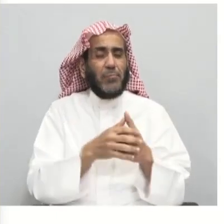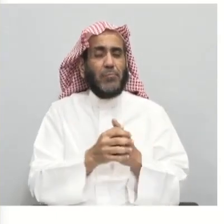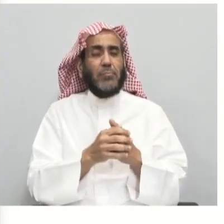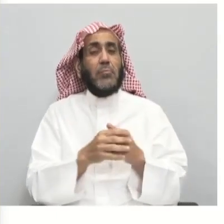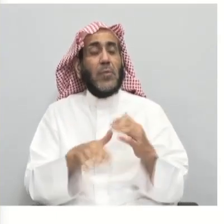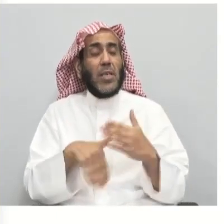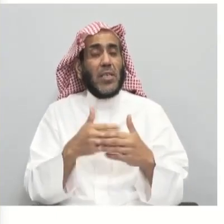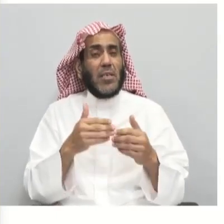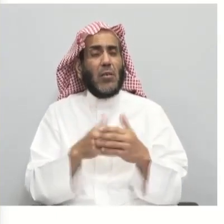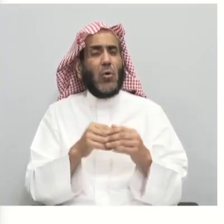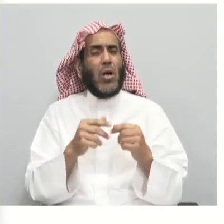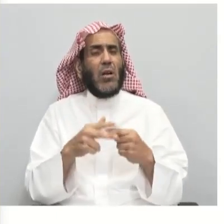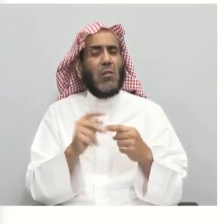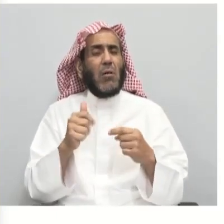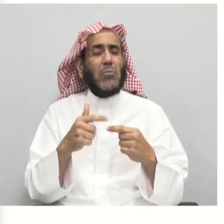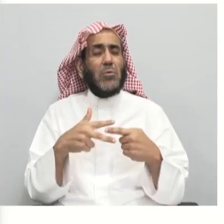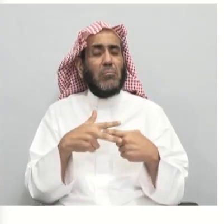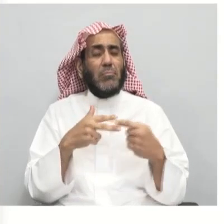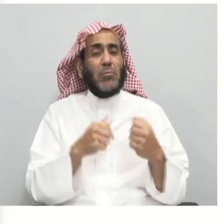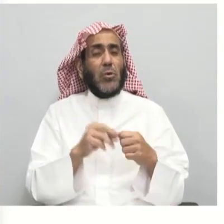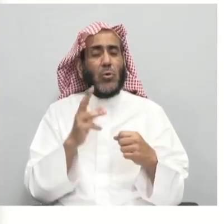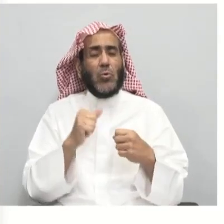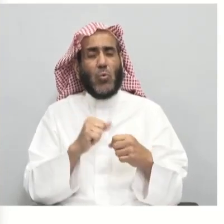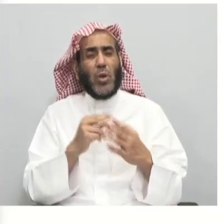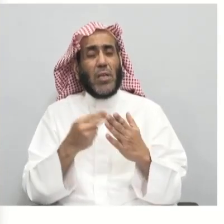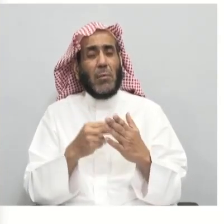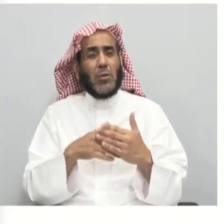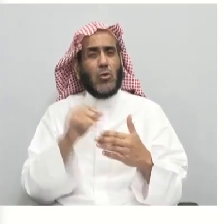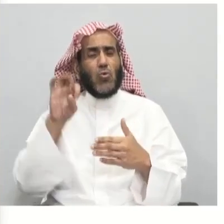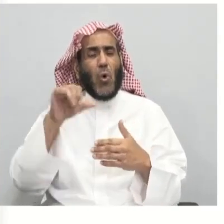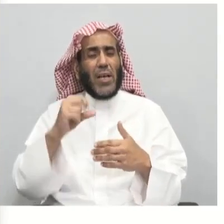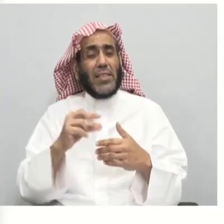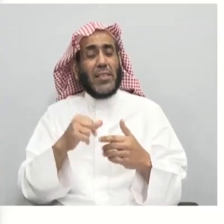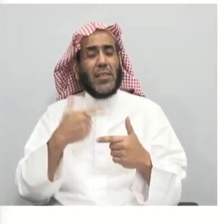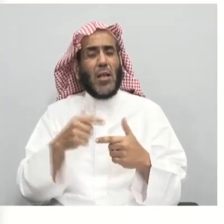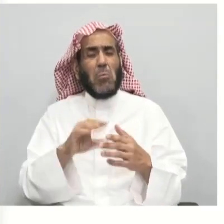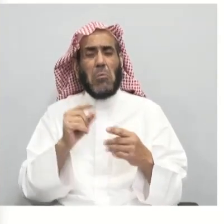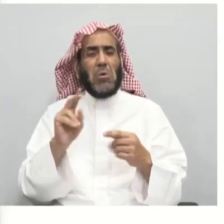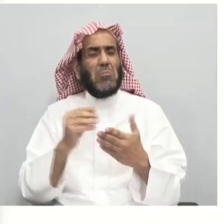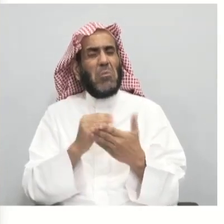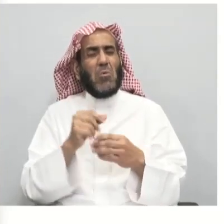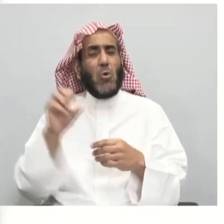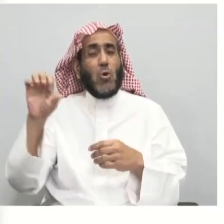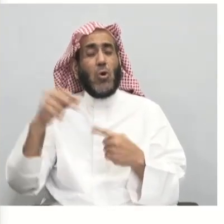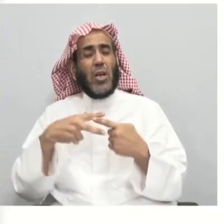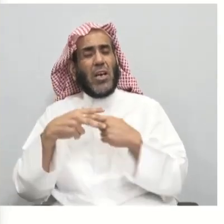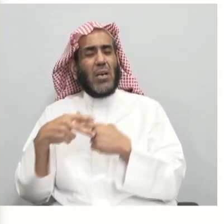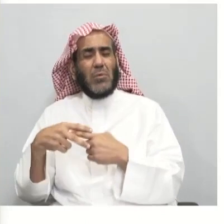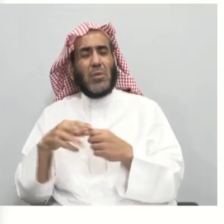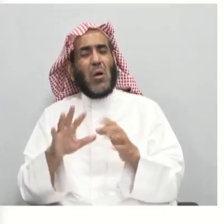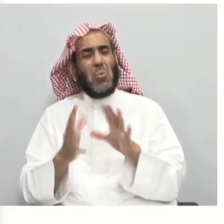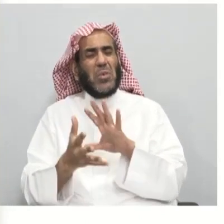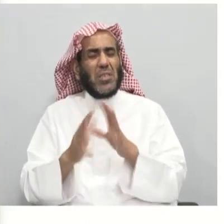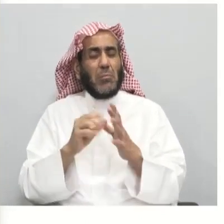النتيجه هي فاكتب الرمز مباشره فقط دون كتابه يؤدي الى هذا الرمز تقريبا او